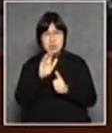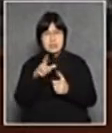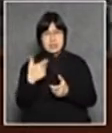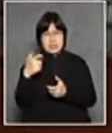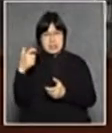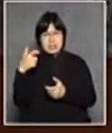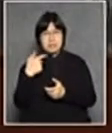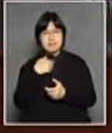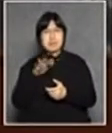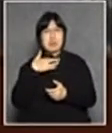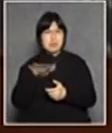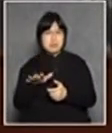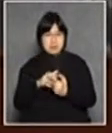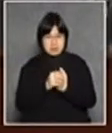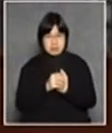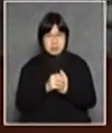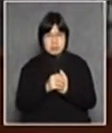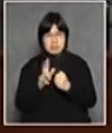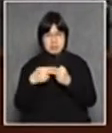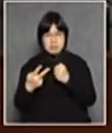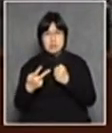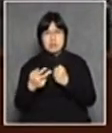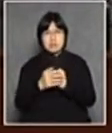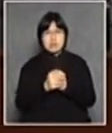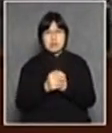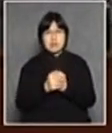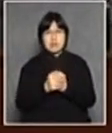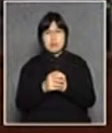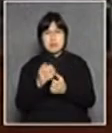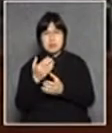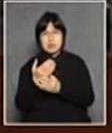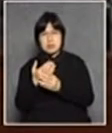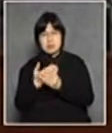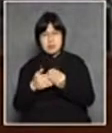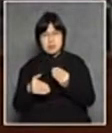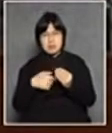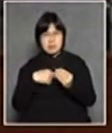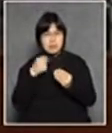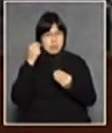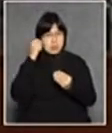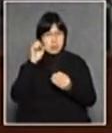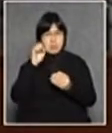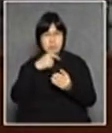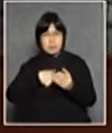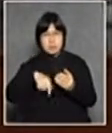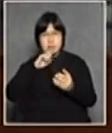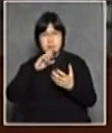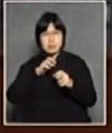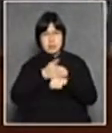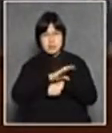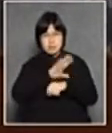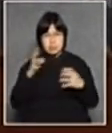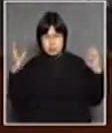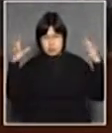面咧係冇需要嘅。而第二方面，葉劉淑儀議員強調咧就話，如果我哋能夠社會各界全程投入嘅話